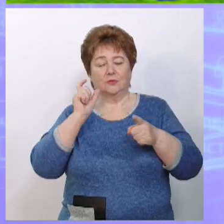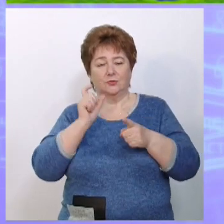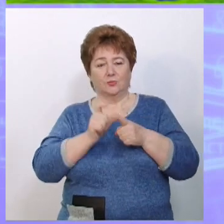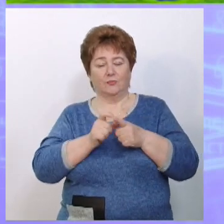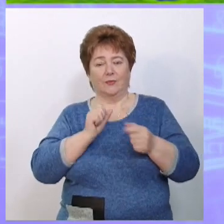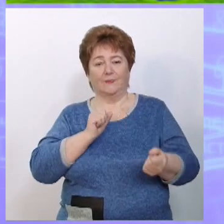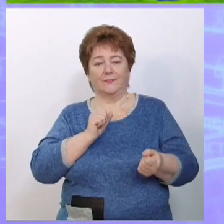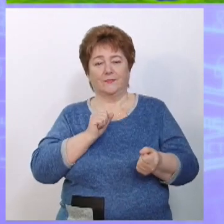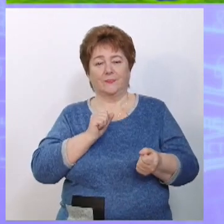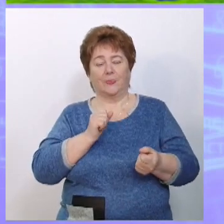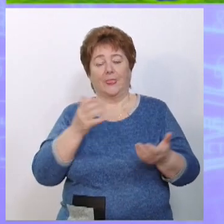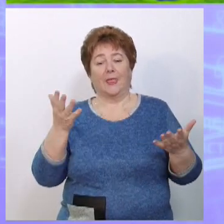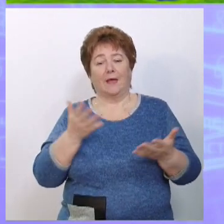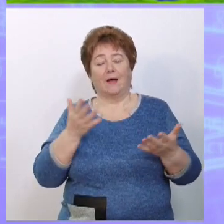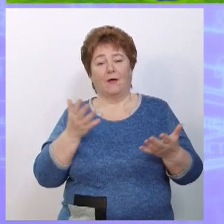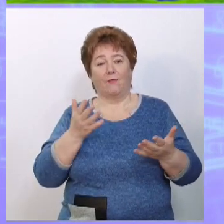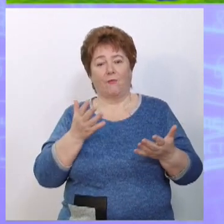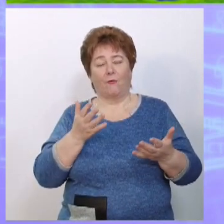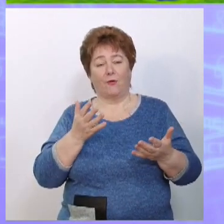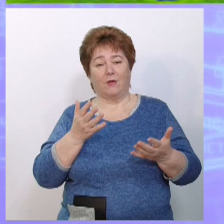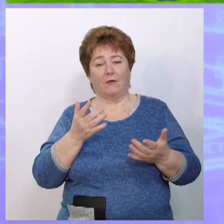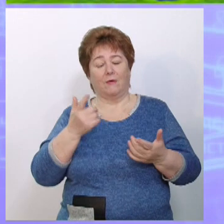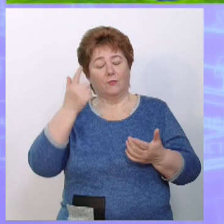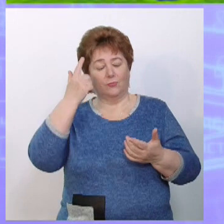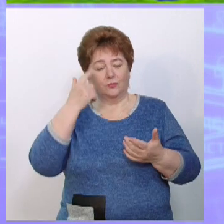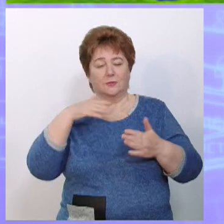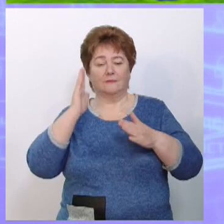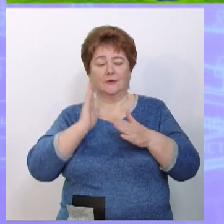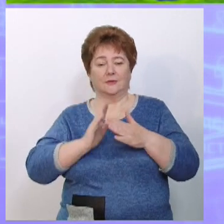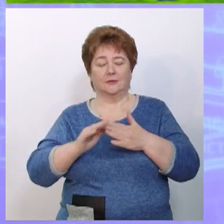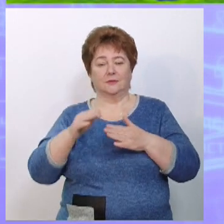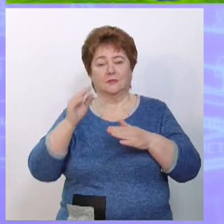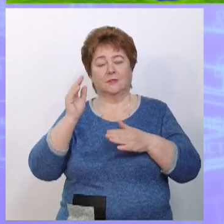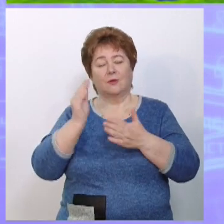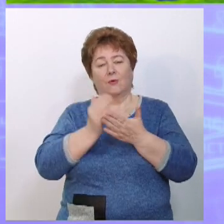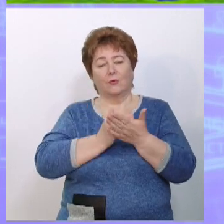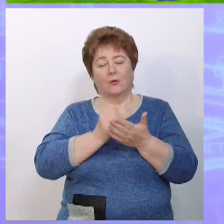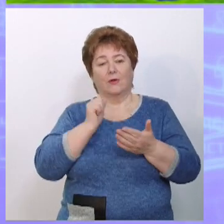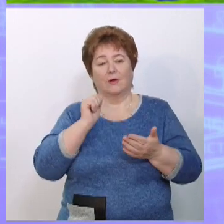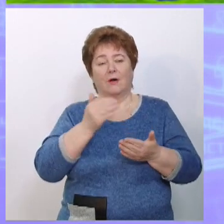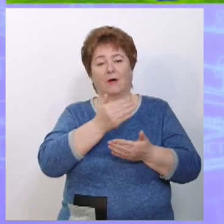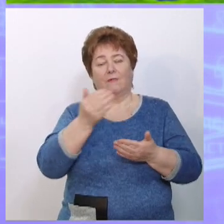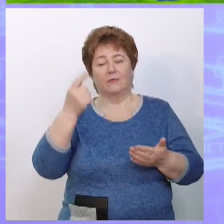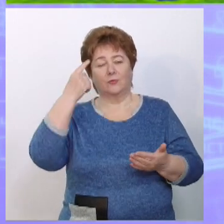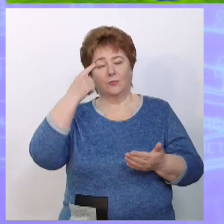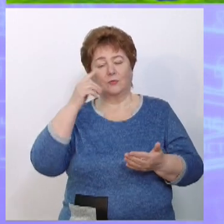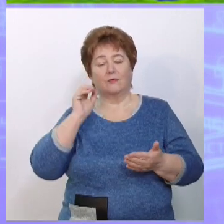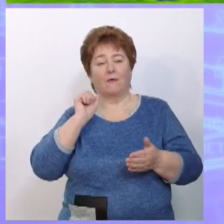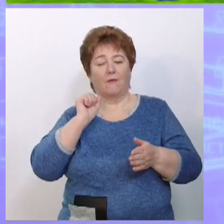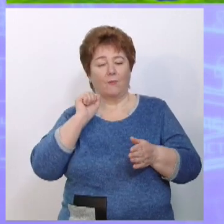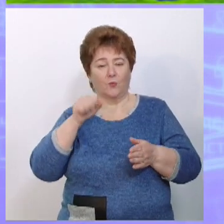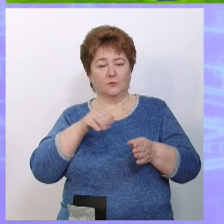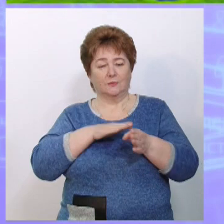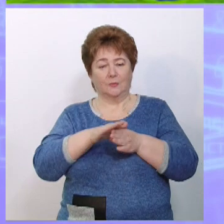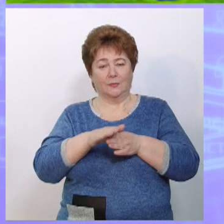слово. А какое узнаем в конце урока? Как вы думаете, справимся мы с